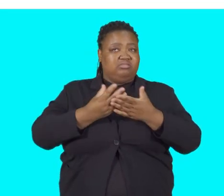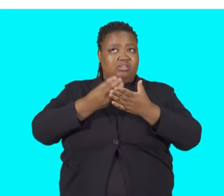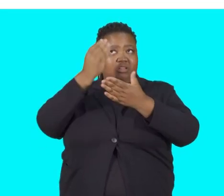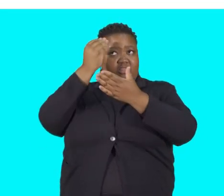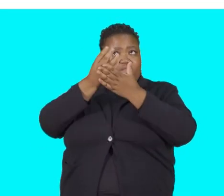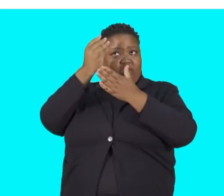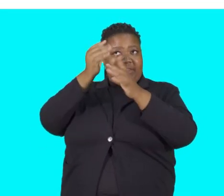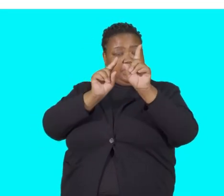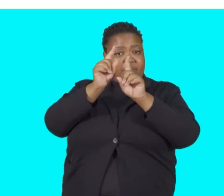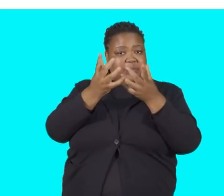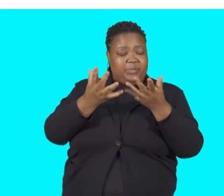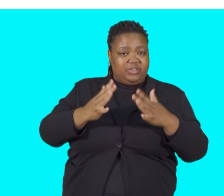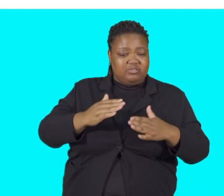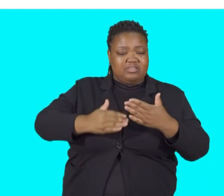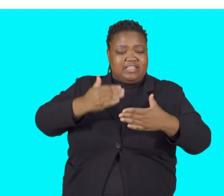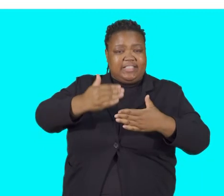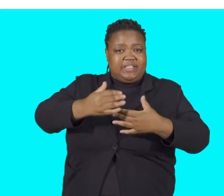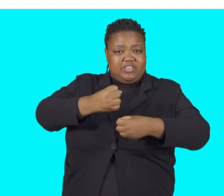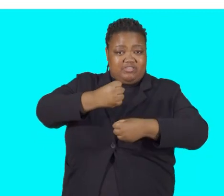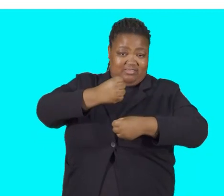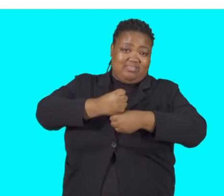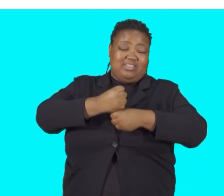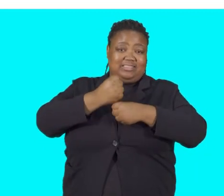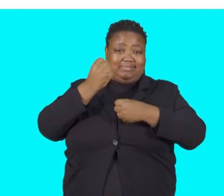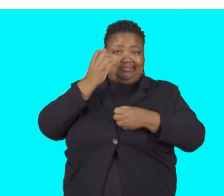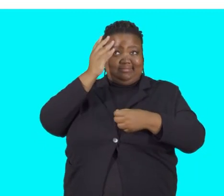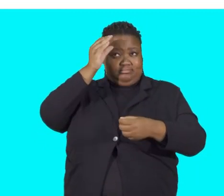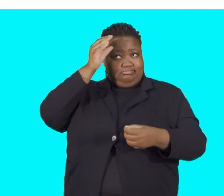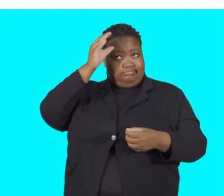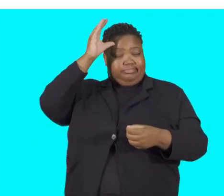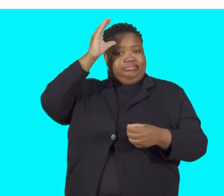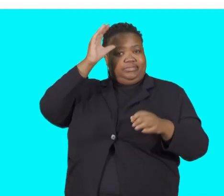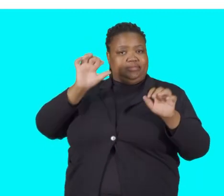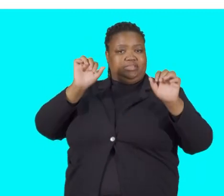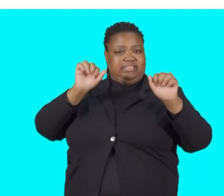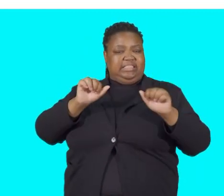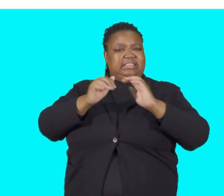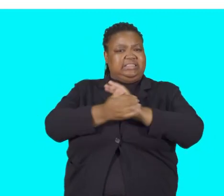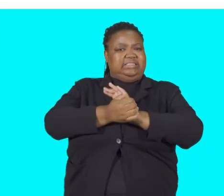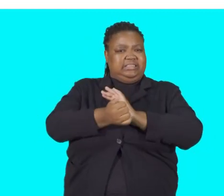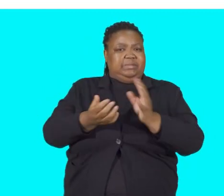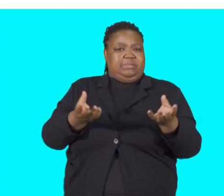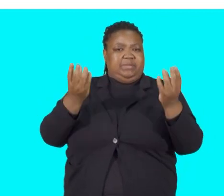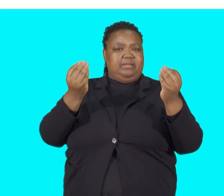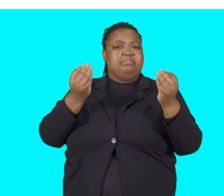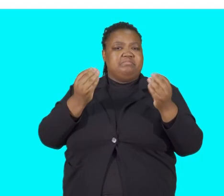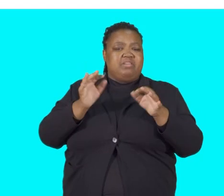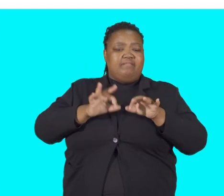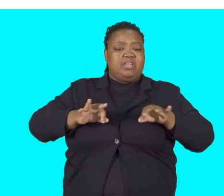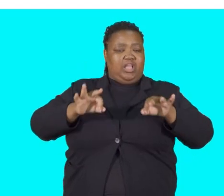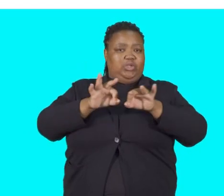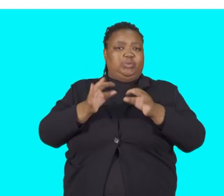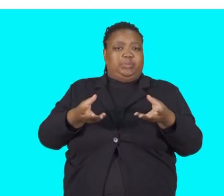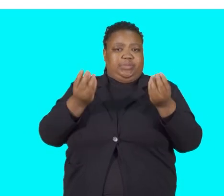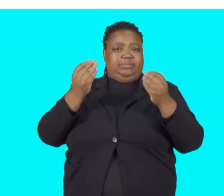kwesi isigaba besiya kwisigaba esilandelayo babe ulwazi belufumene, izakhono, ixabiso kunye